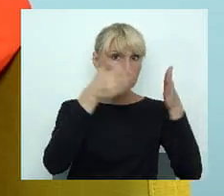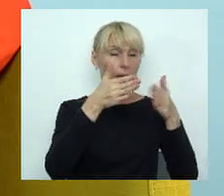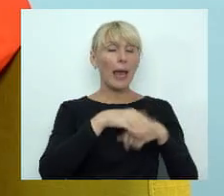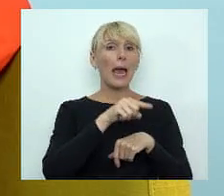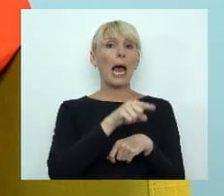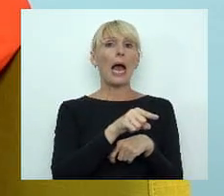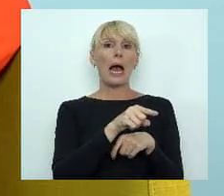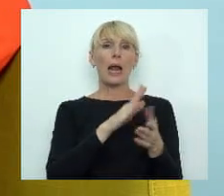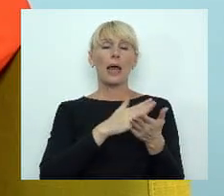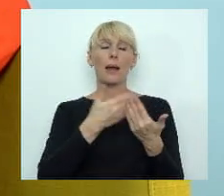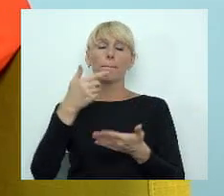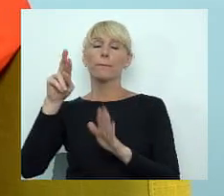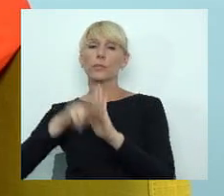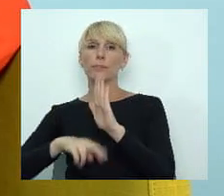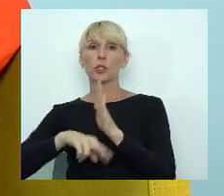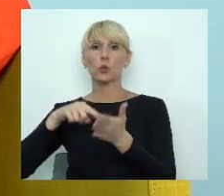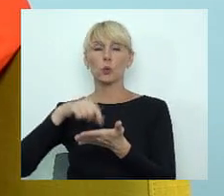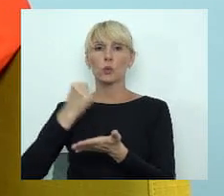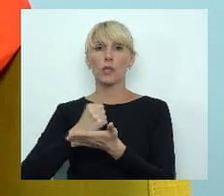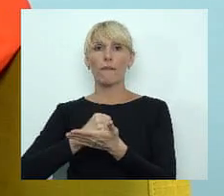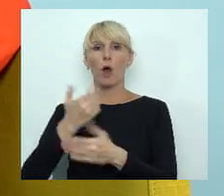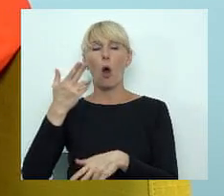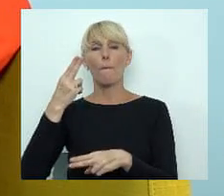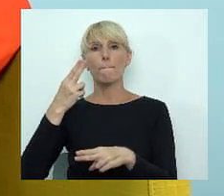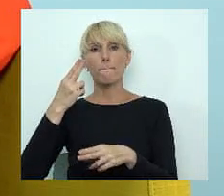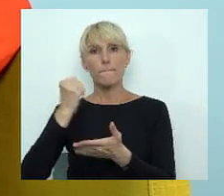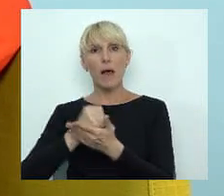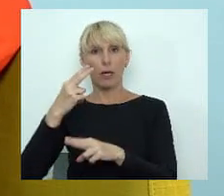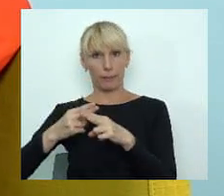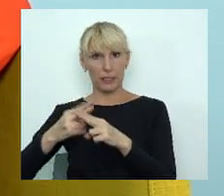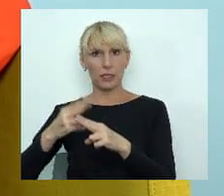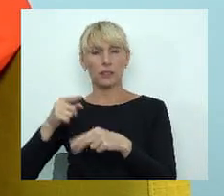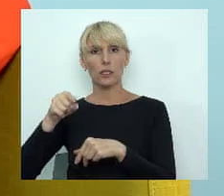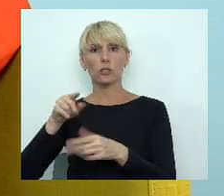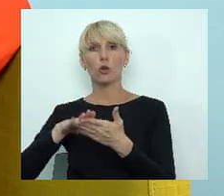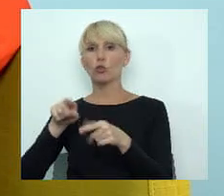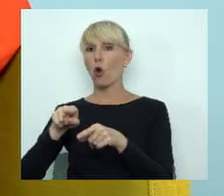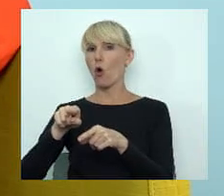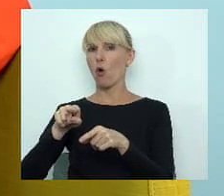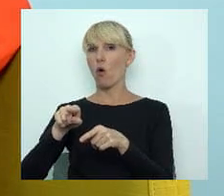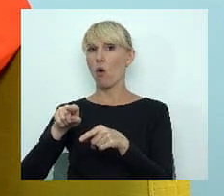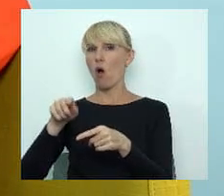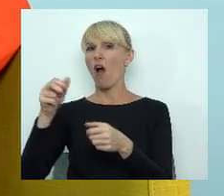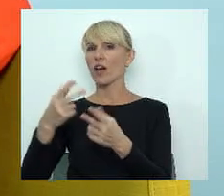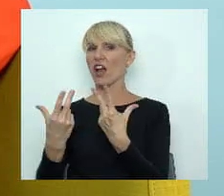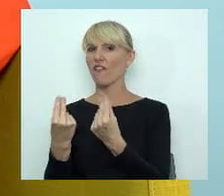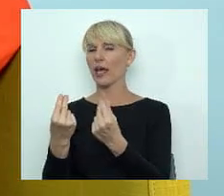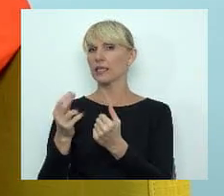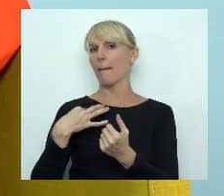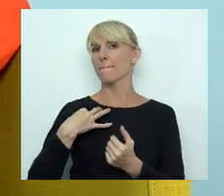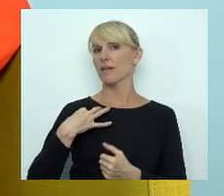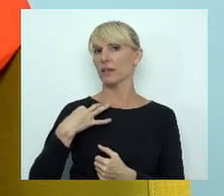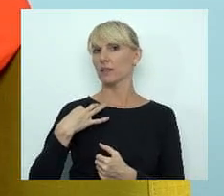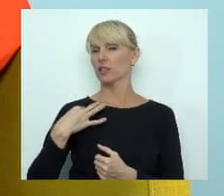przepisy ustawy o prawach pacjenta to przepisy między innymi gwarantujące pacjentowi prywatność. A pojęcie prywatności jest